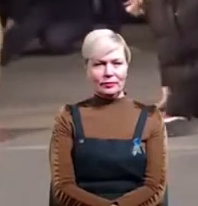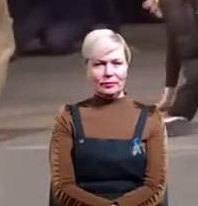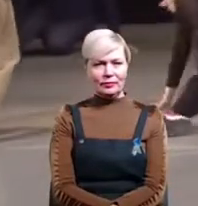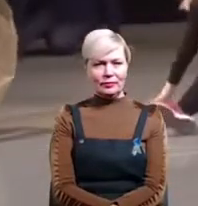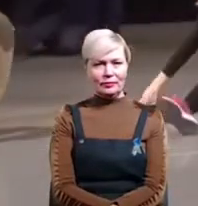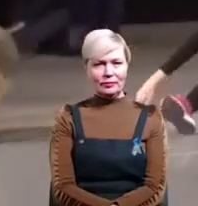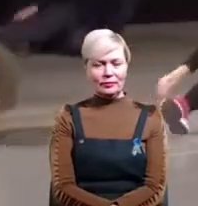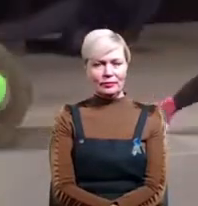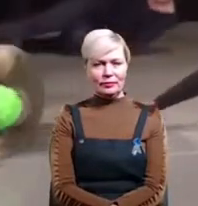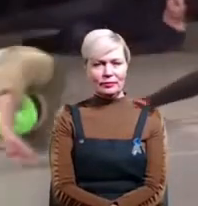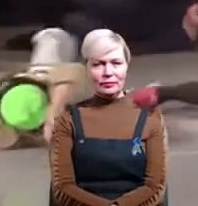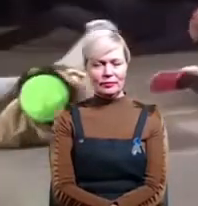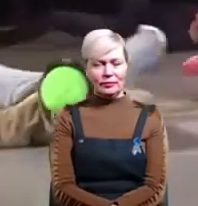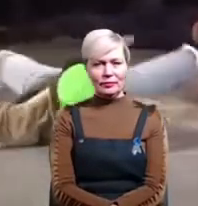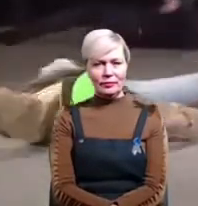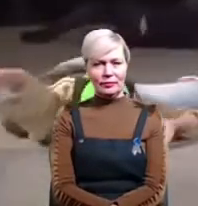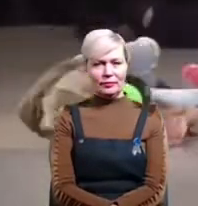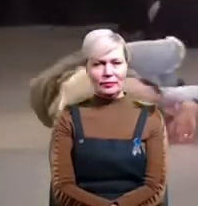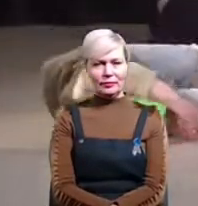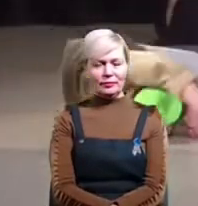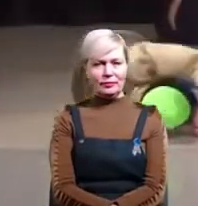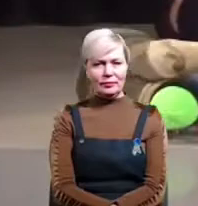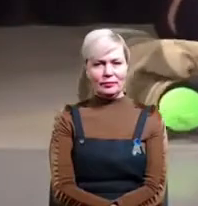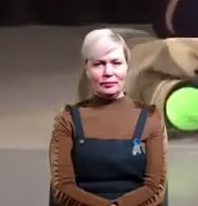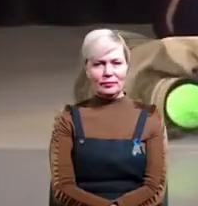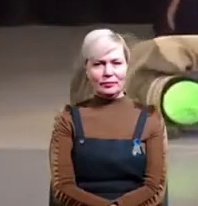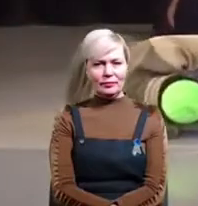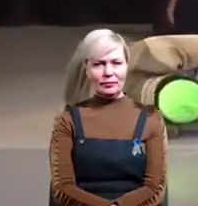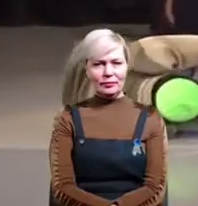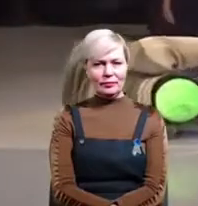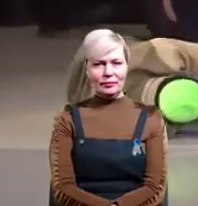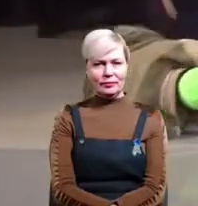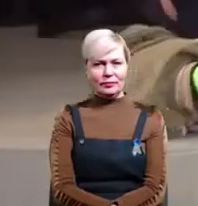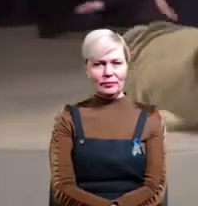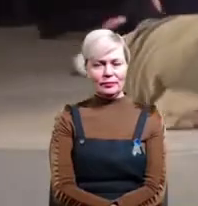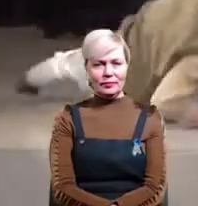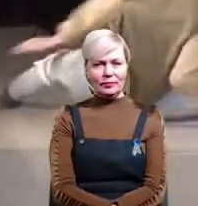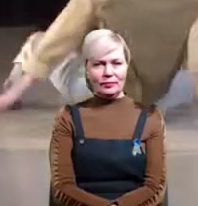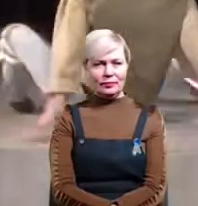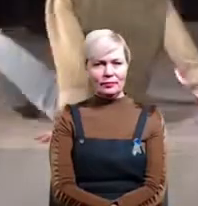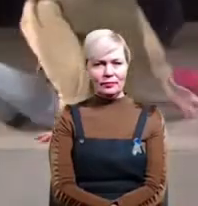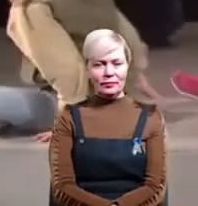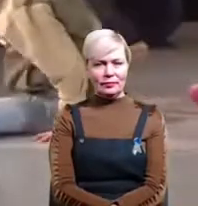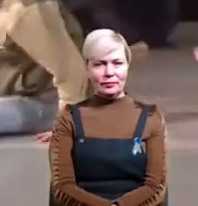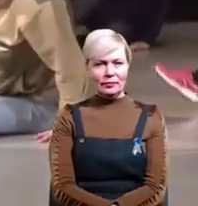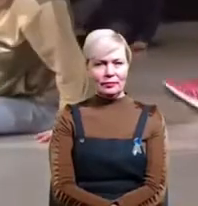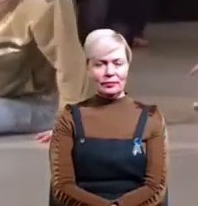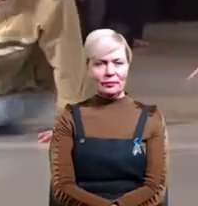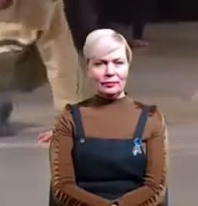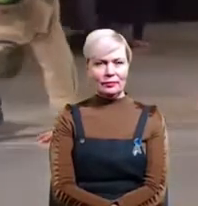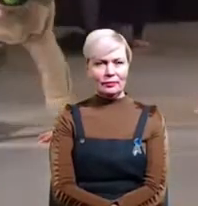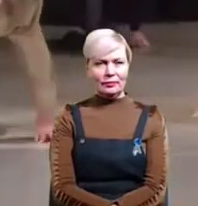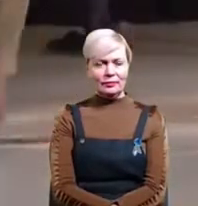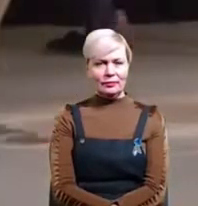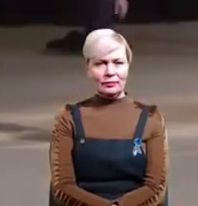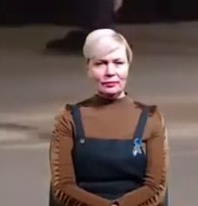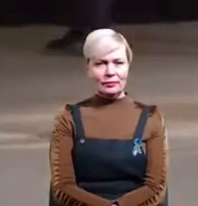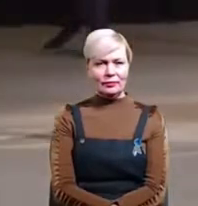Неудобно. Падаем в пол. Перекат. Встаем. И